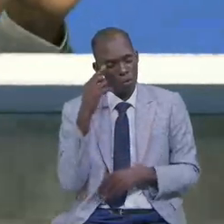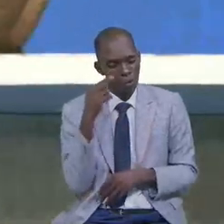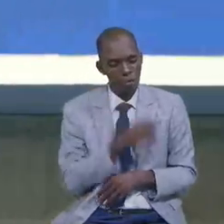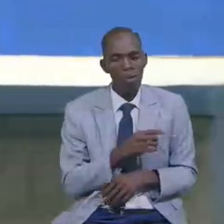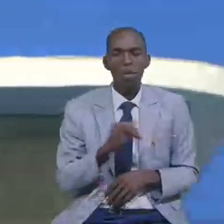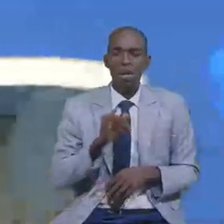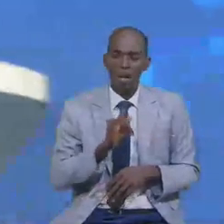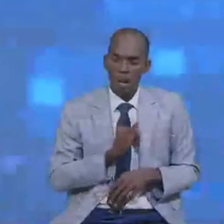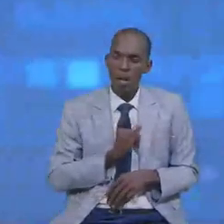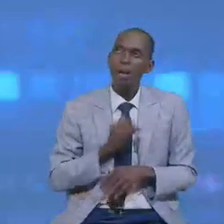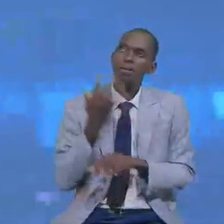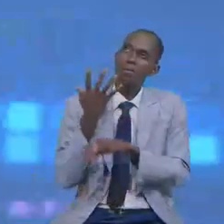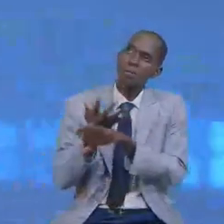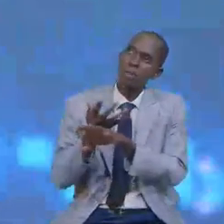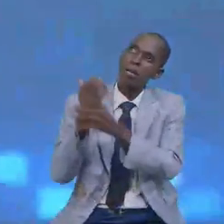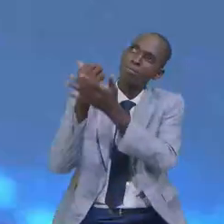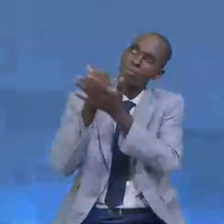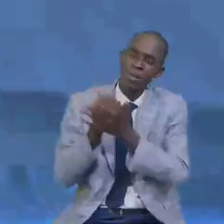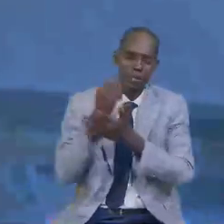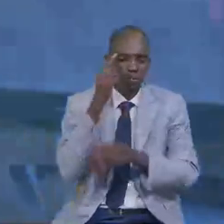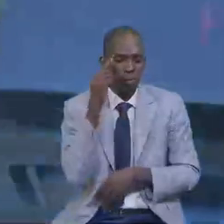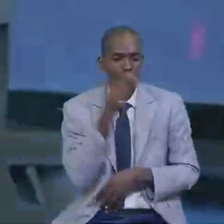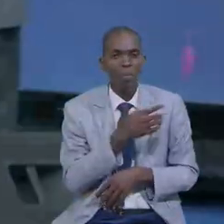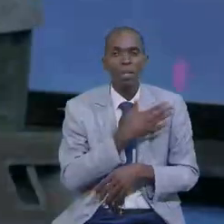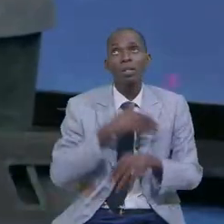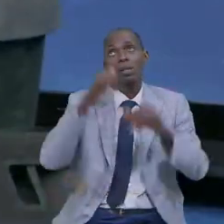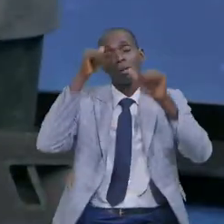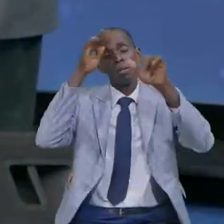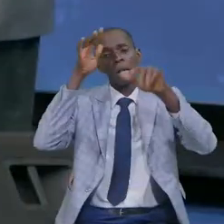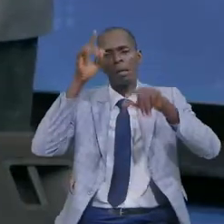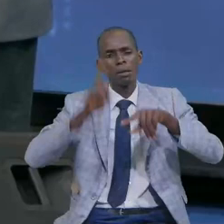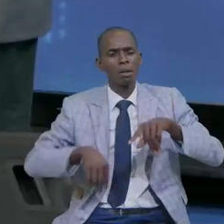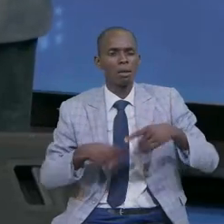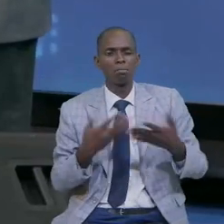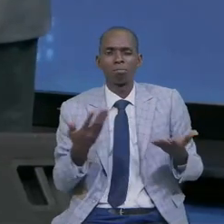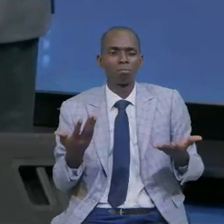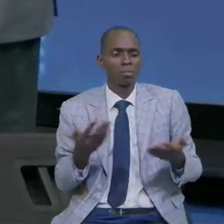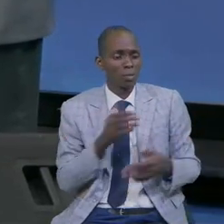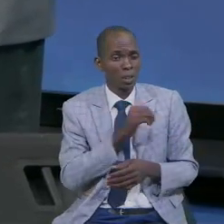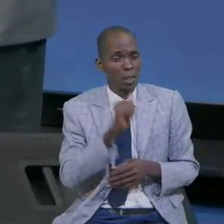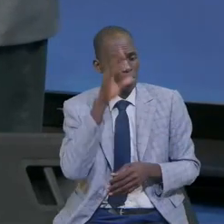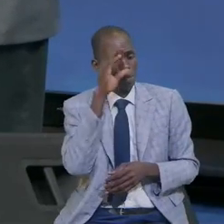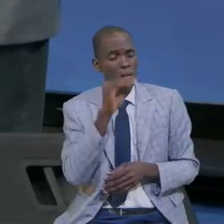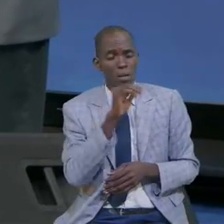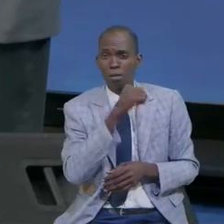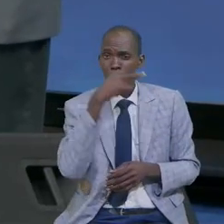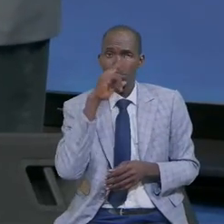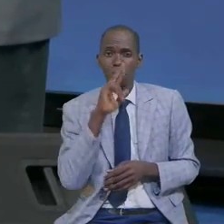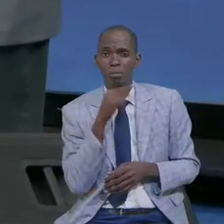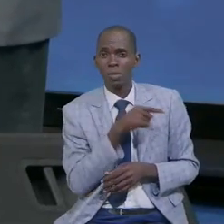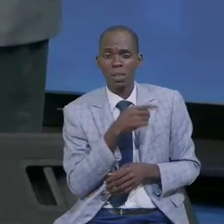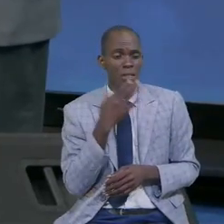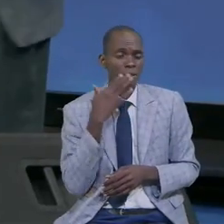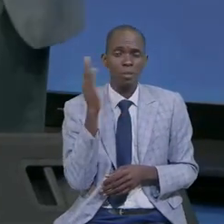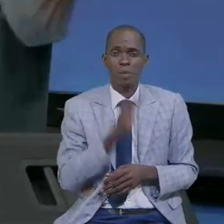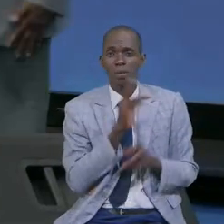la médiation pour lui. Et le Père ne peut pas dire un homme, un criminel, un méchant comme